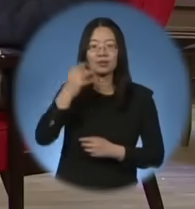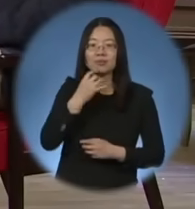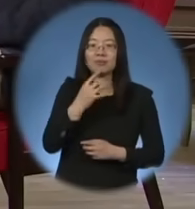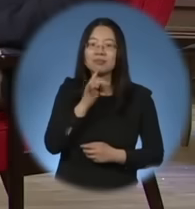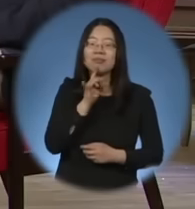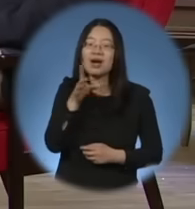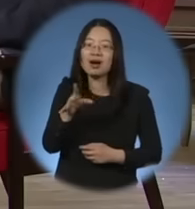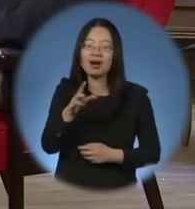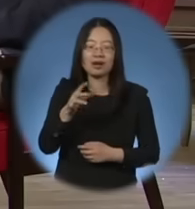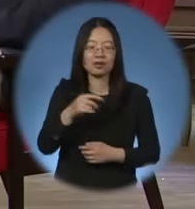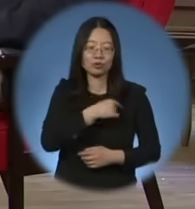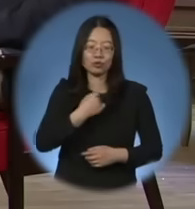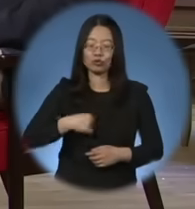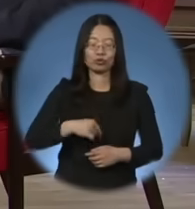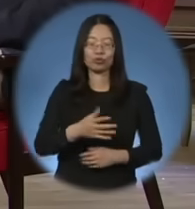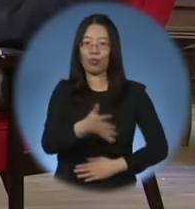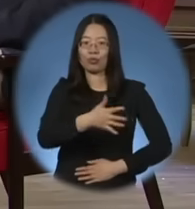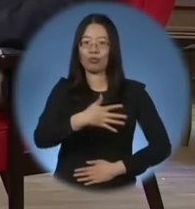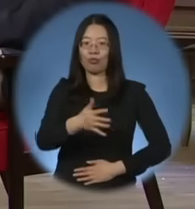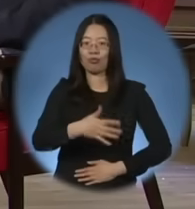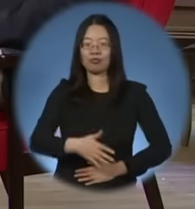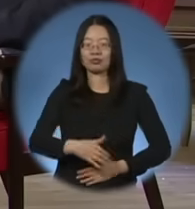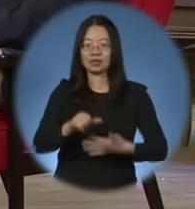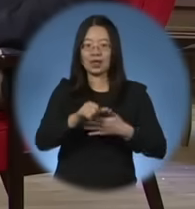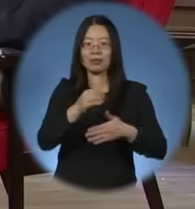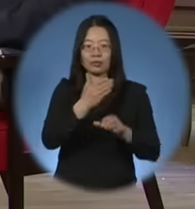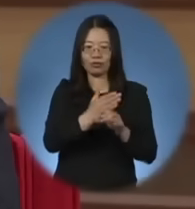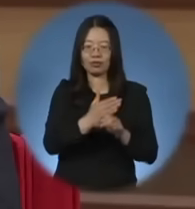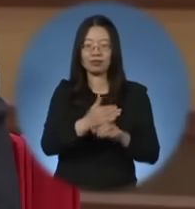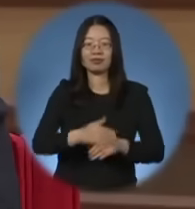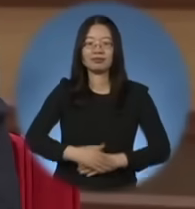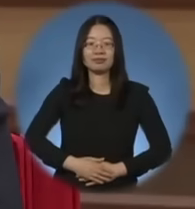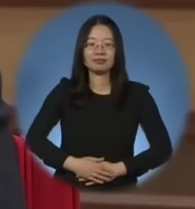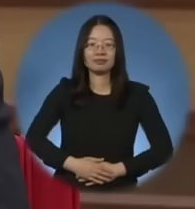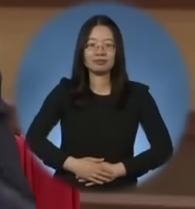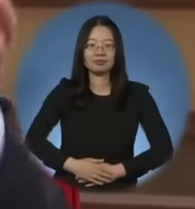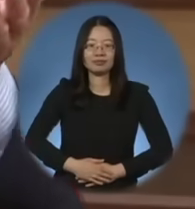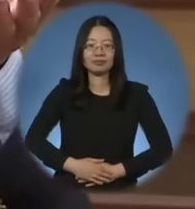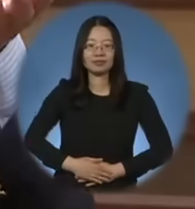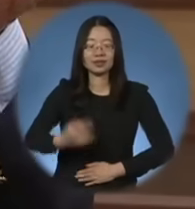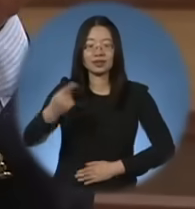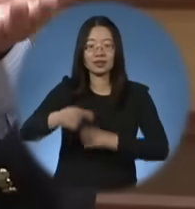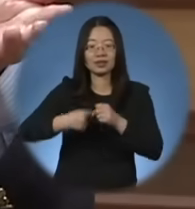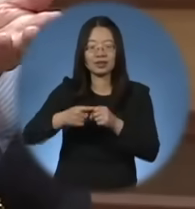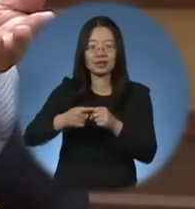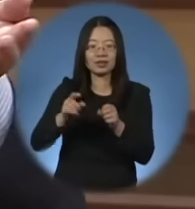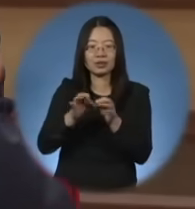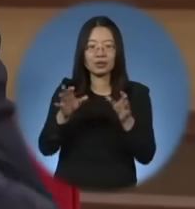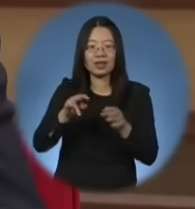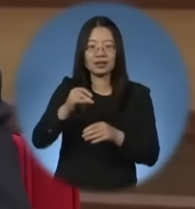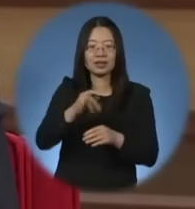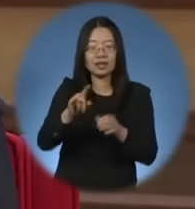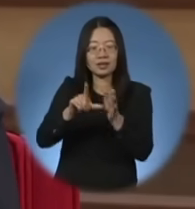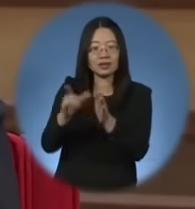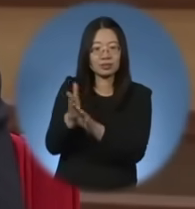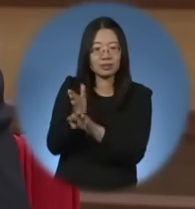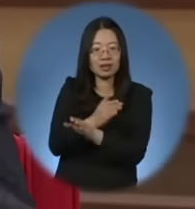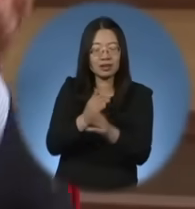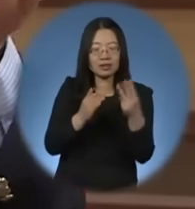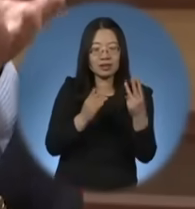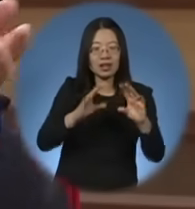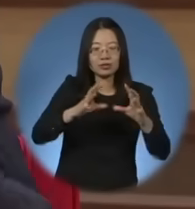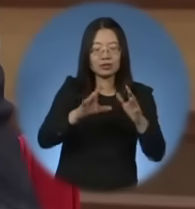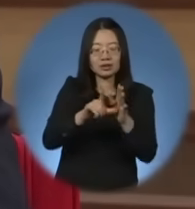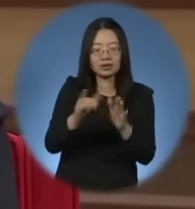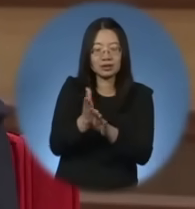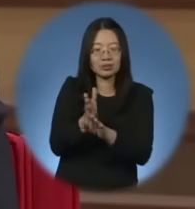유일하게 해요 중국 안 했거든요 아 그래요네 근데 아주 천년 동안 시 시대부터 저기 저 저